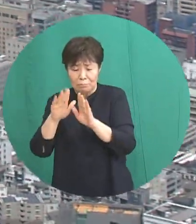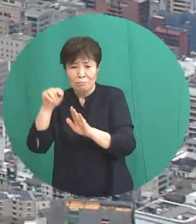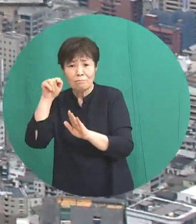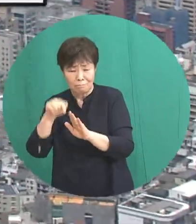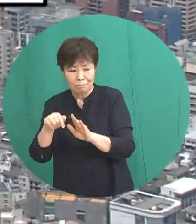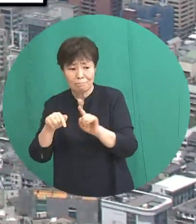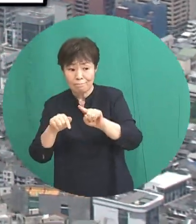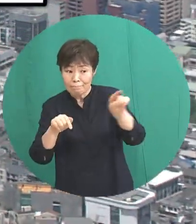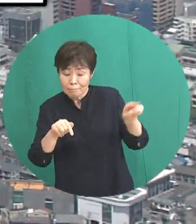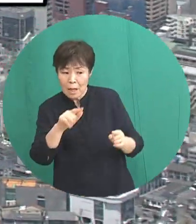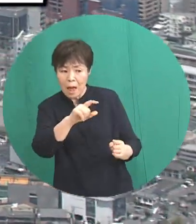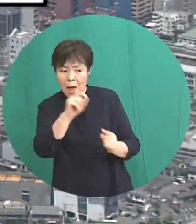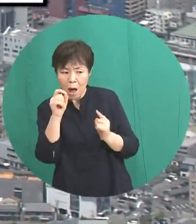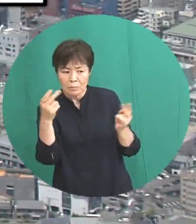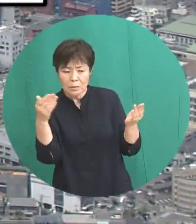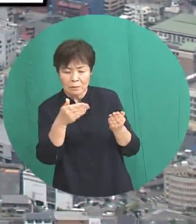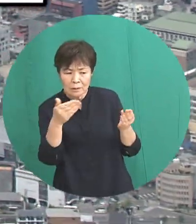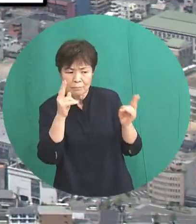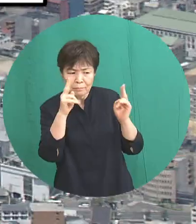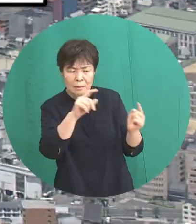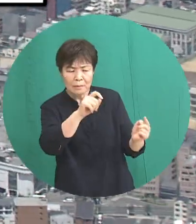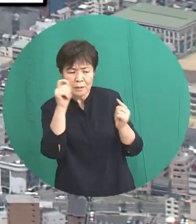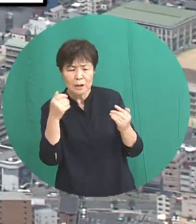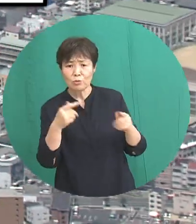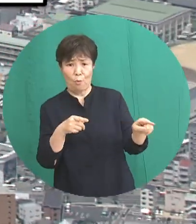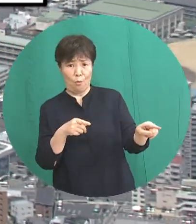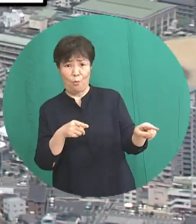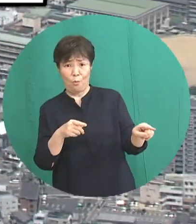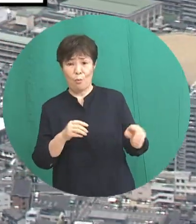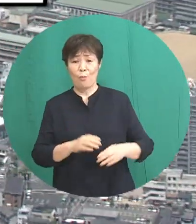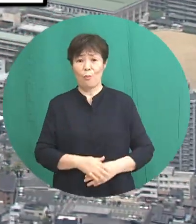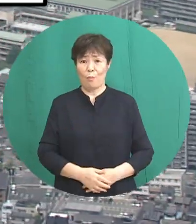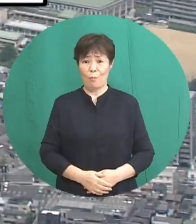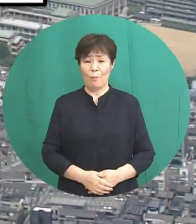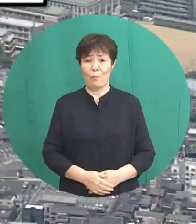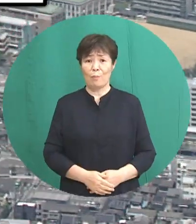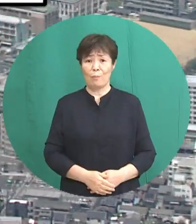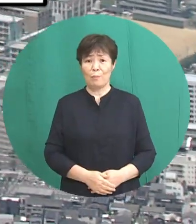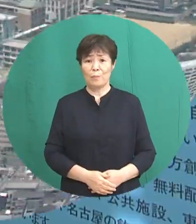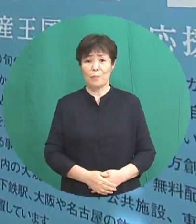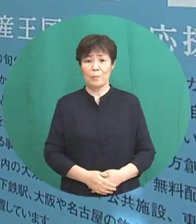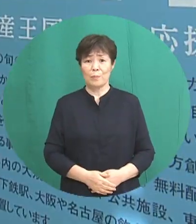中、選ばれる企業になることが求められています。